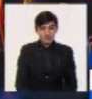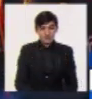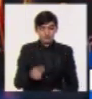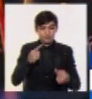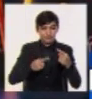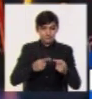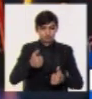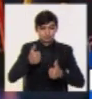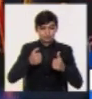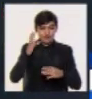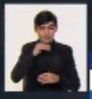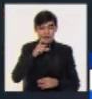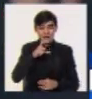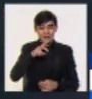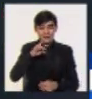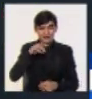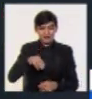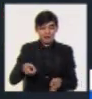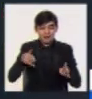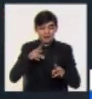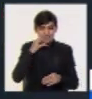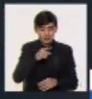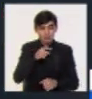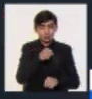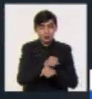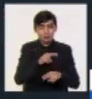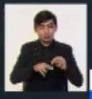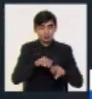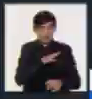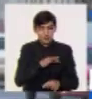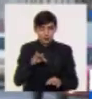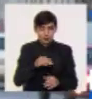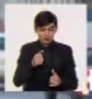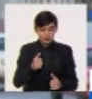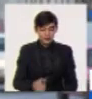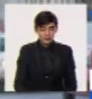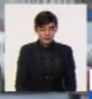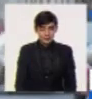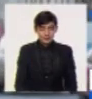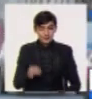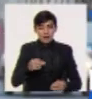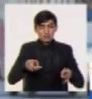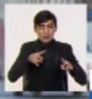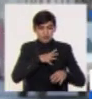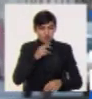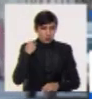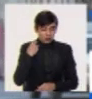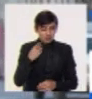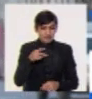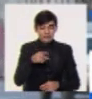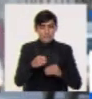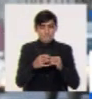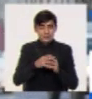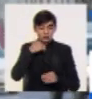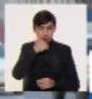бір-бірмен жарысып кетеді бар ғой. ЛРТ жайына қалады, осы жақсы болды, тоқтап қалған деп жаңа. Сырттан алған қарызды былай қойғанда